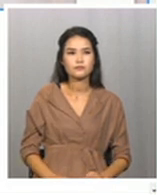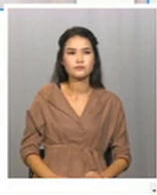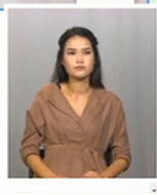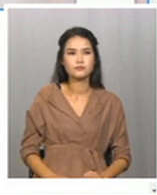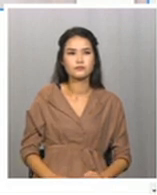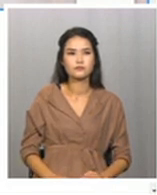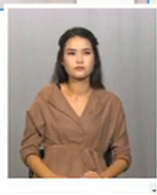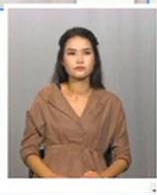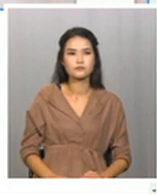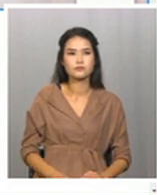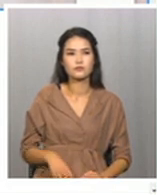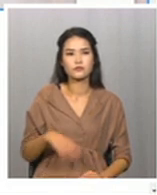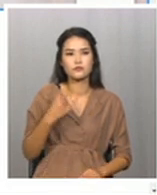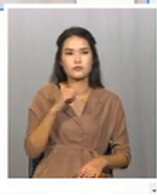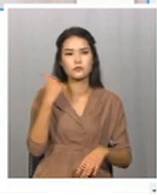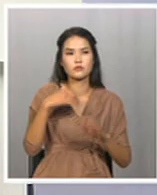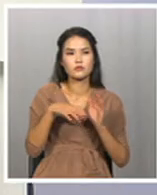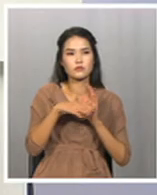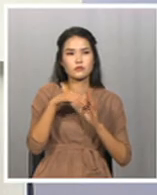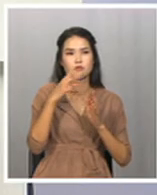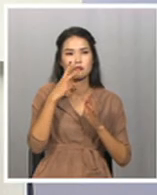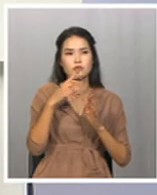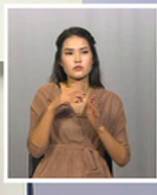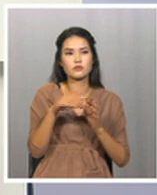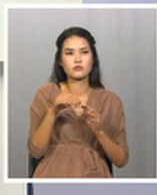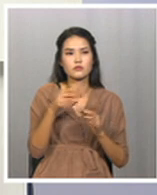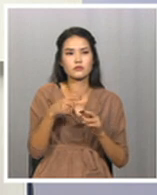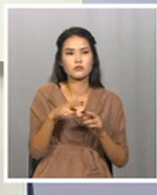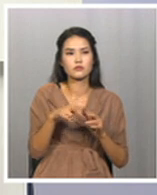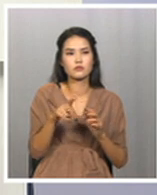Және мұнда медиа файлдарды қосуға болады.